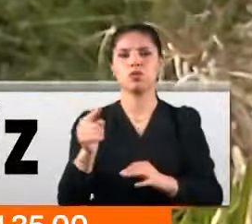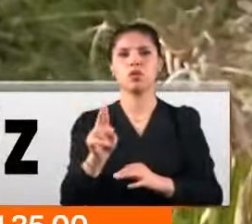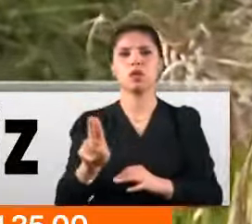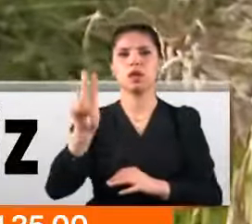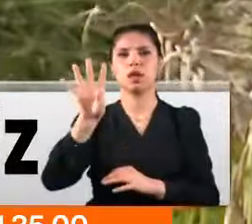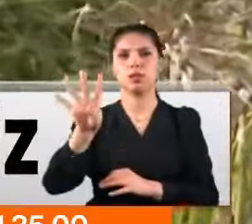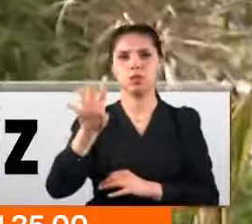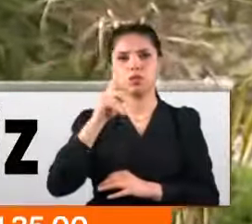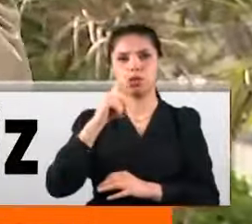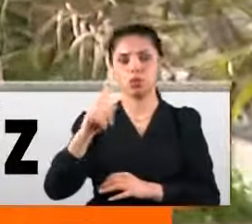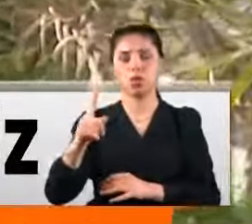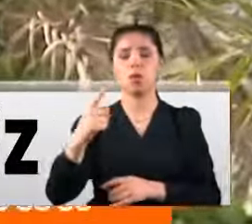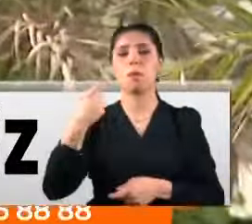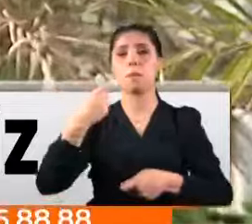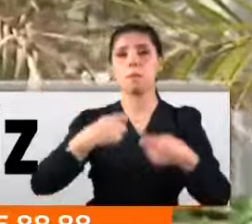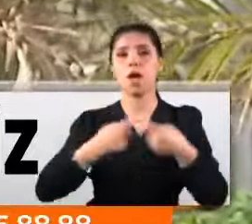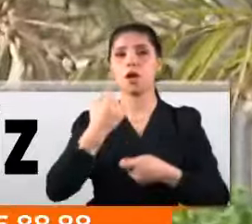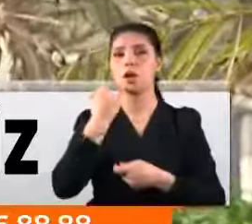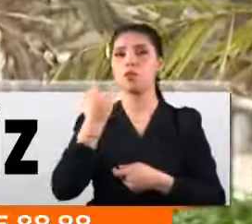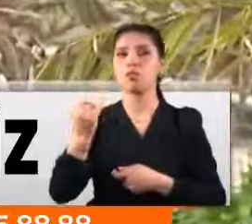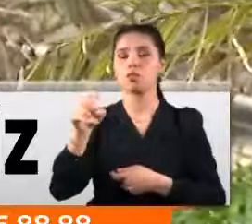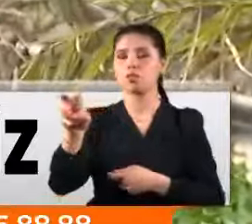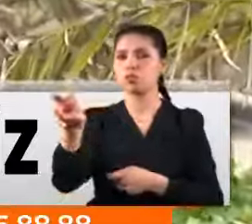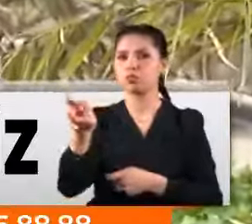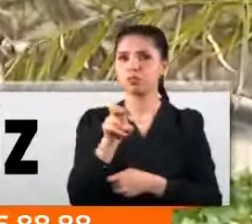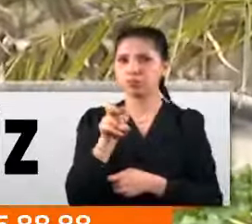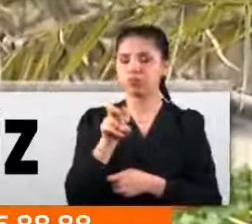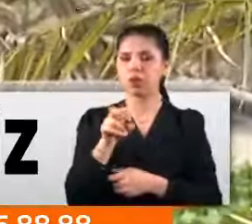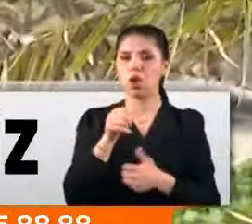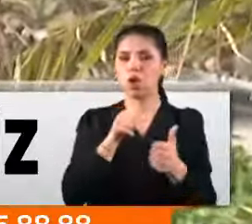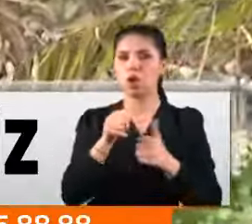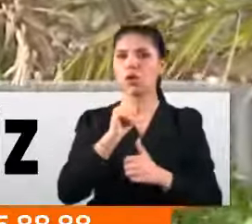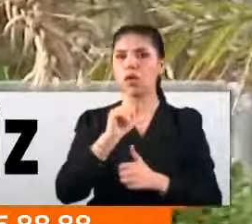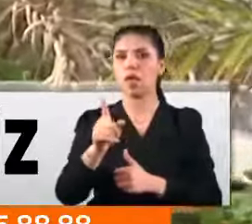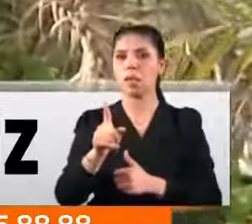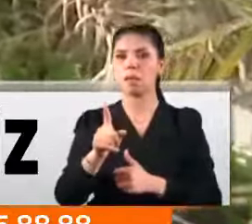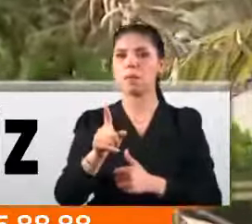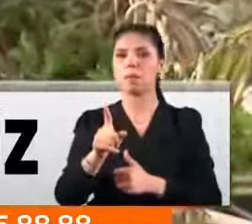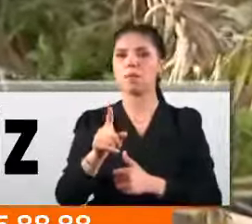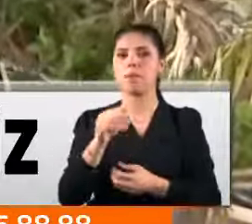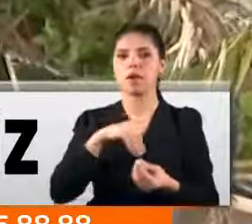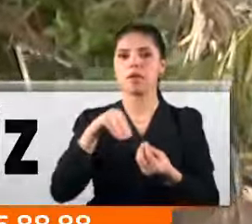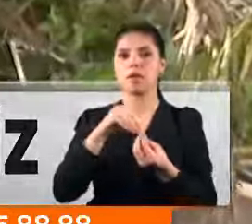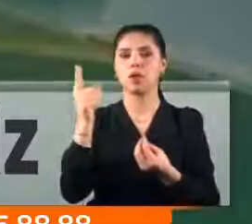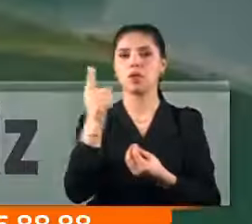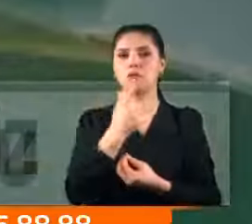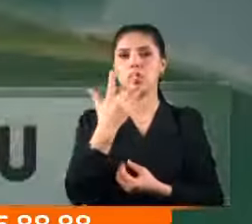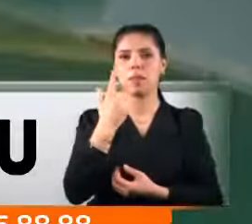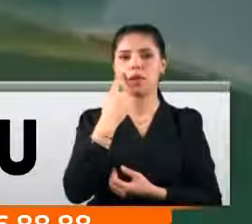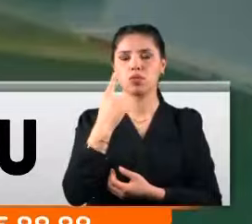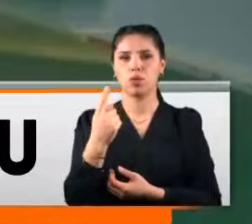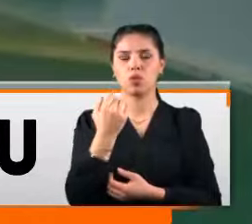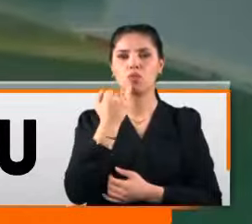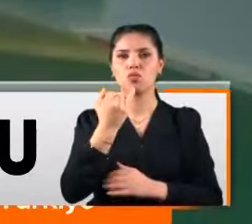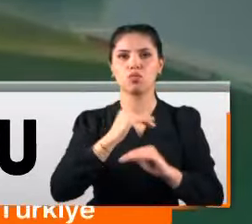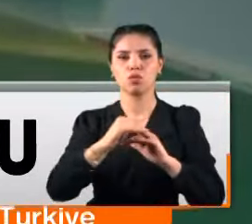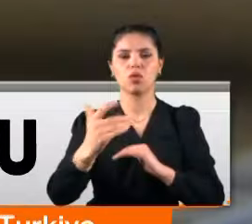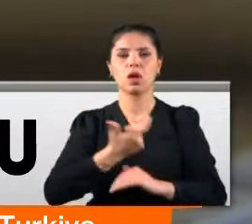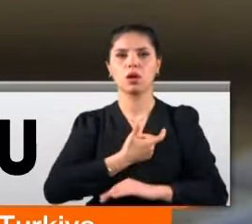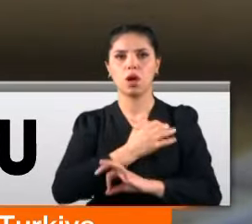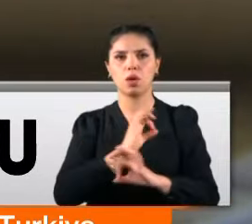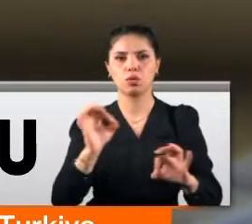oranında. Ancak bankaların müşteriye yansıttığı otomatik ödeme talimatı faizleri %5 oranında. Müşterilerin hukuksuz